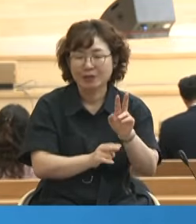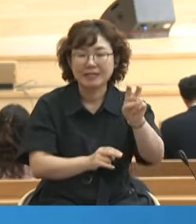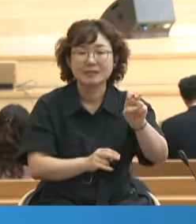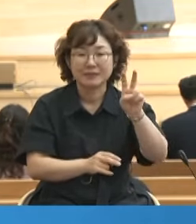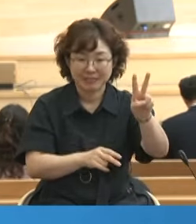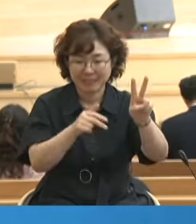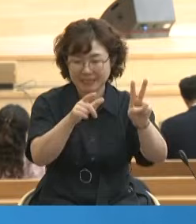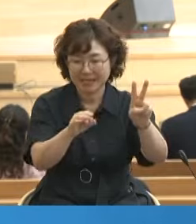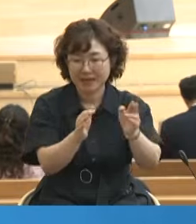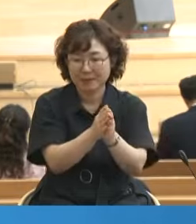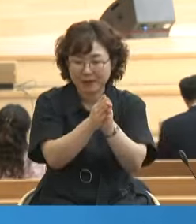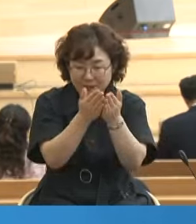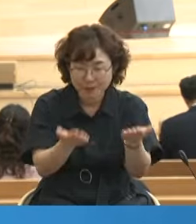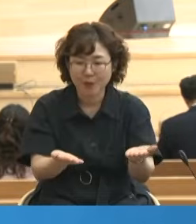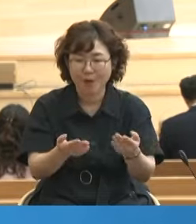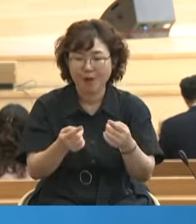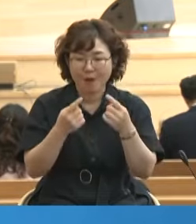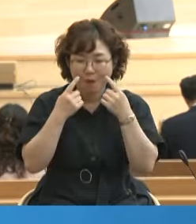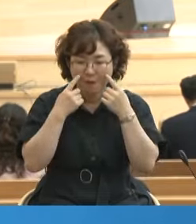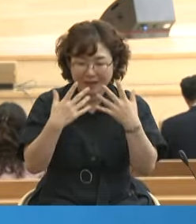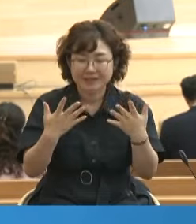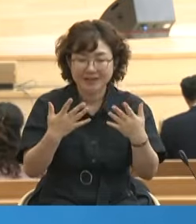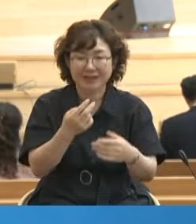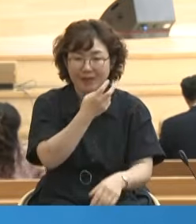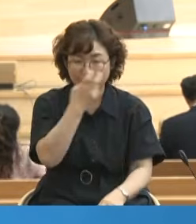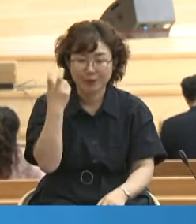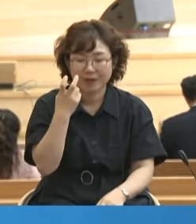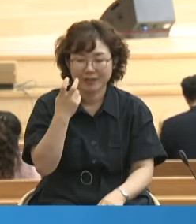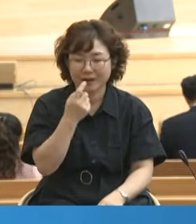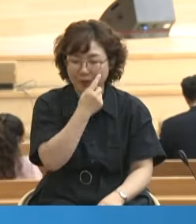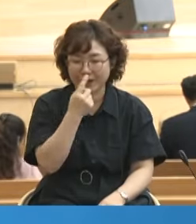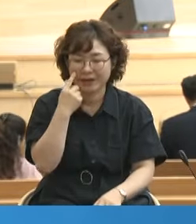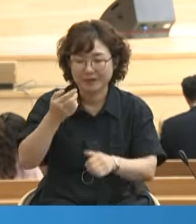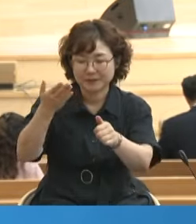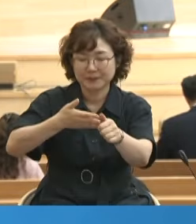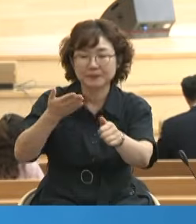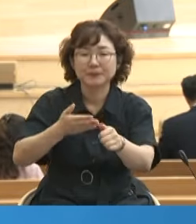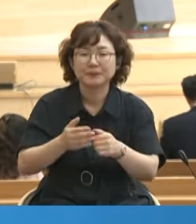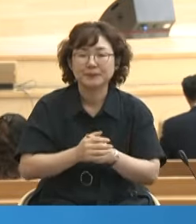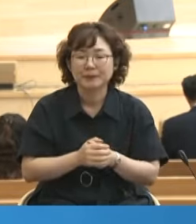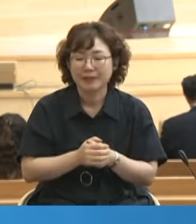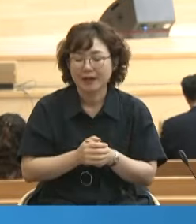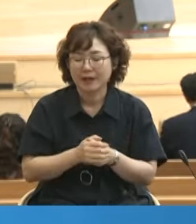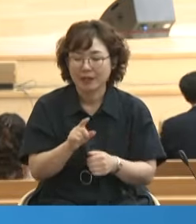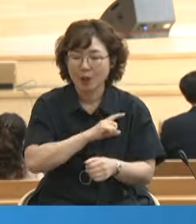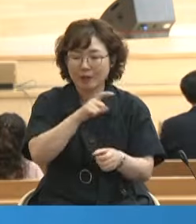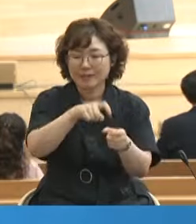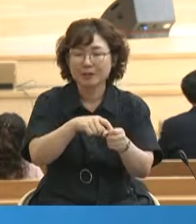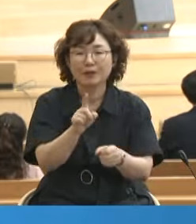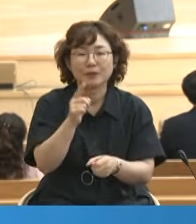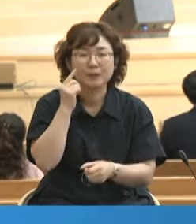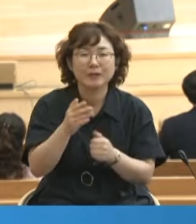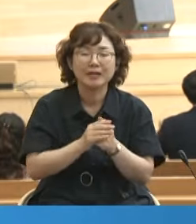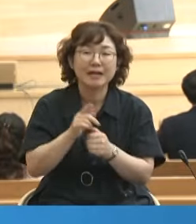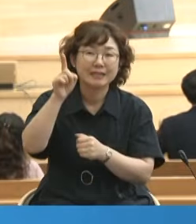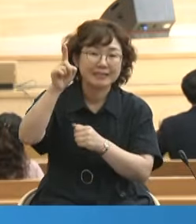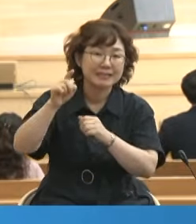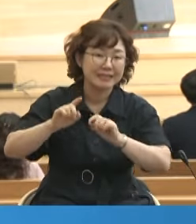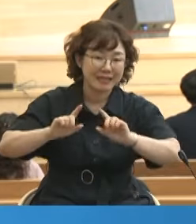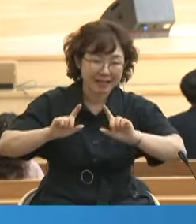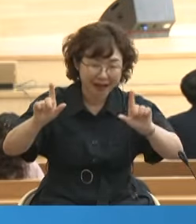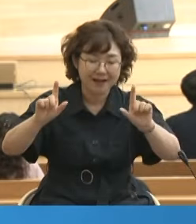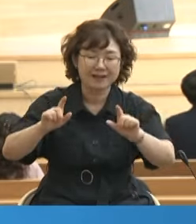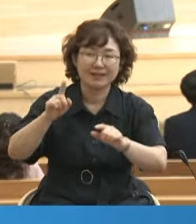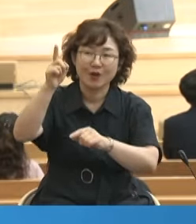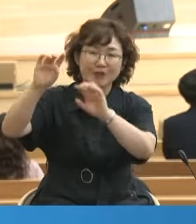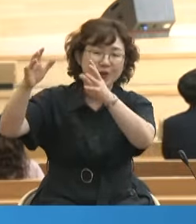펼쳐놓고 똑똑히 확인하고자 합니다. 그래서 오늘 말씀의 제목이 뭐라고요? 그날에 천국에서 있죠. 오늘